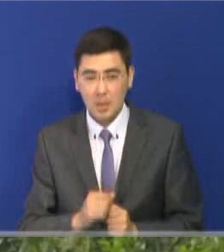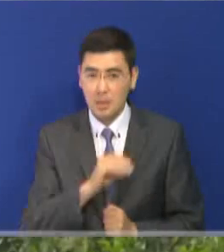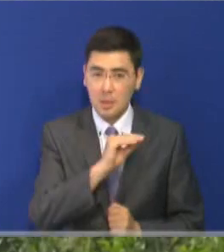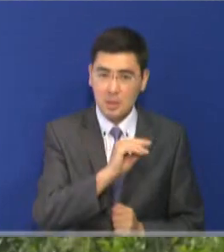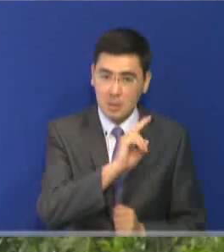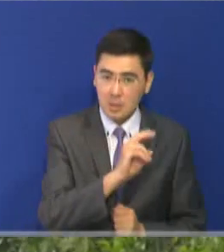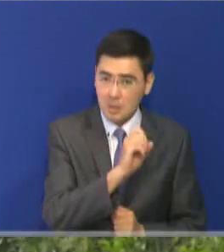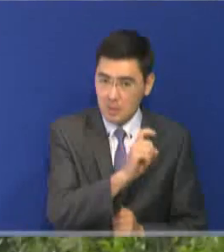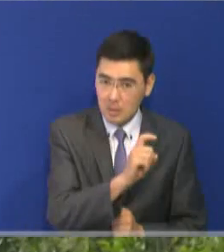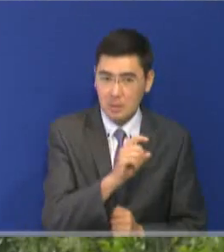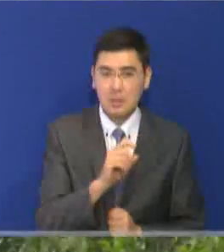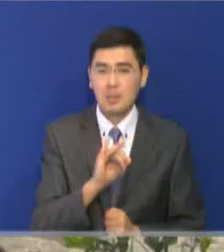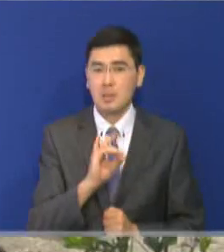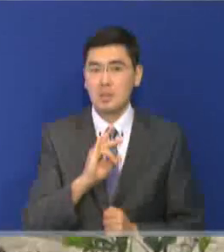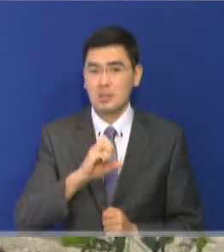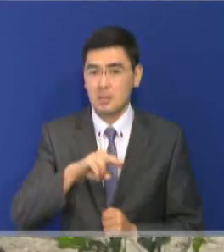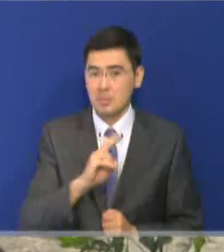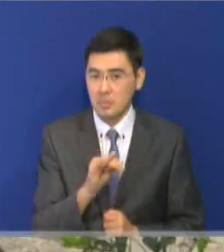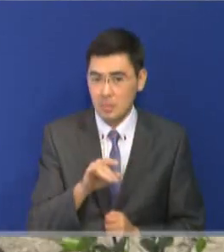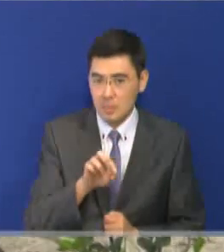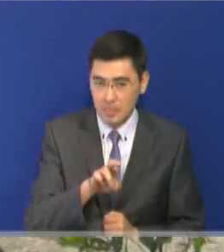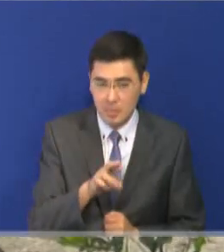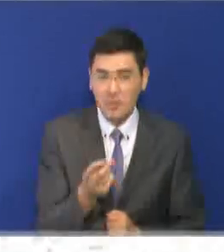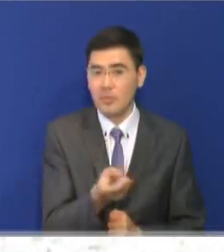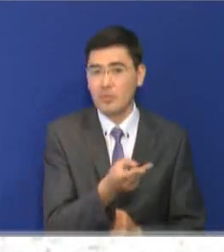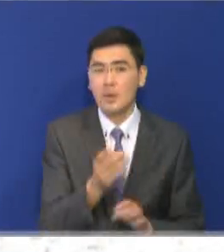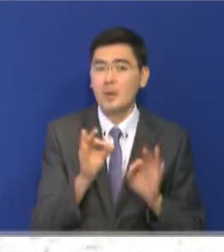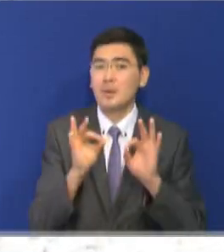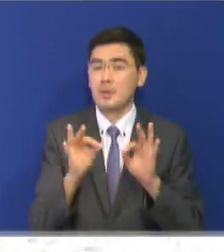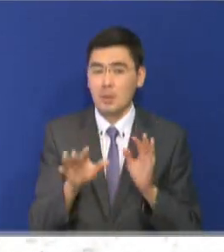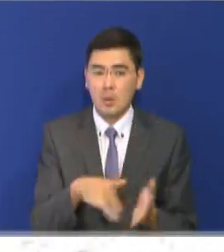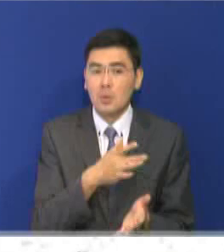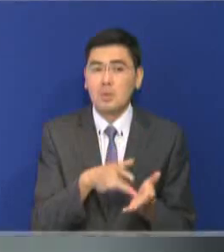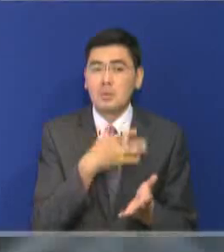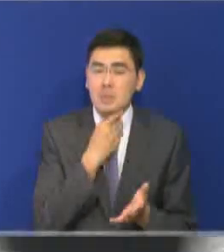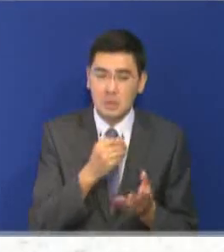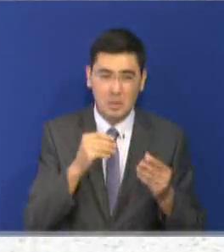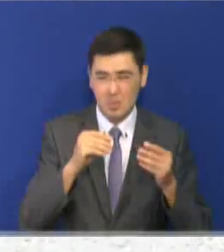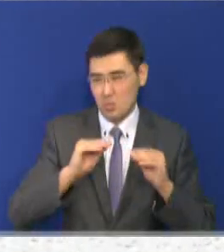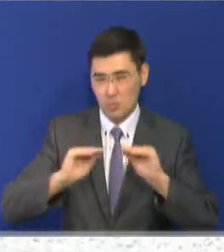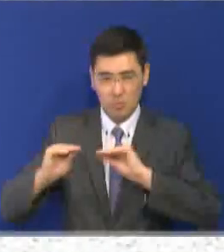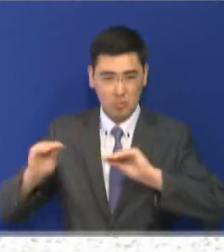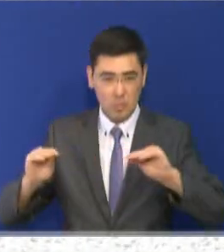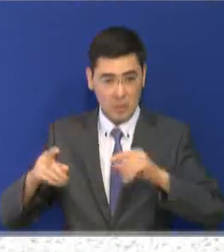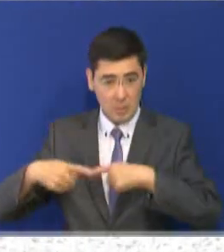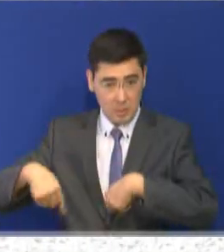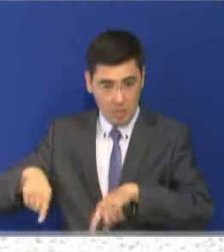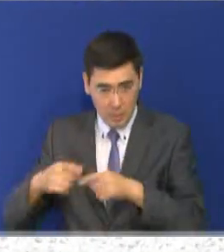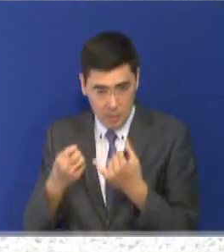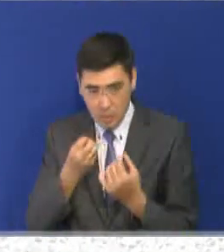тұрғын үй инспекциясы бөлімі мамандарының айтуынша, мердігер мекеме, яғни Семей абаттандыру және көгалдандыру кәсіпорны гүл егу